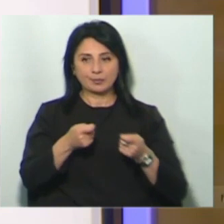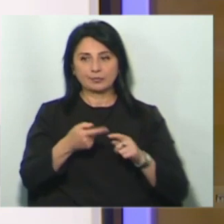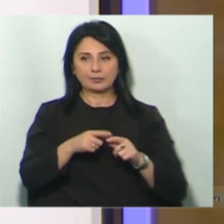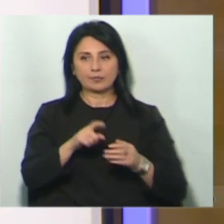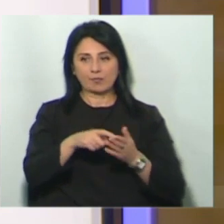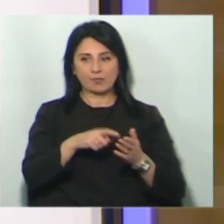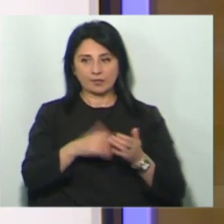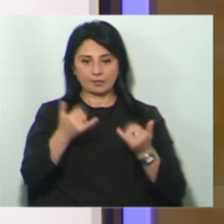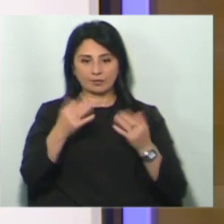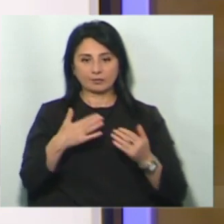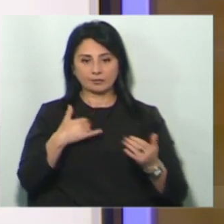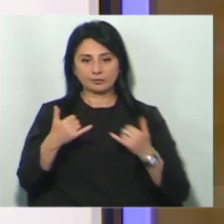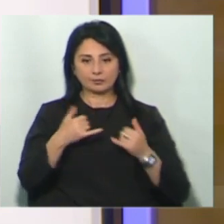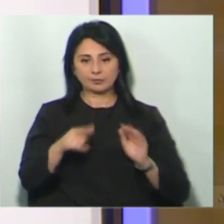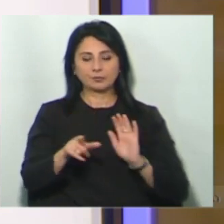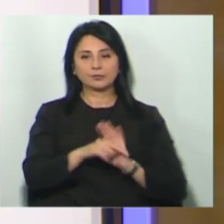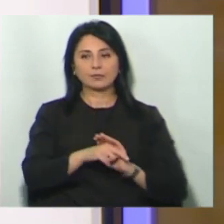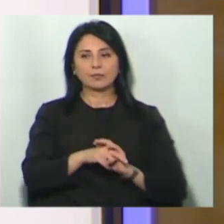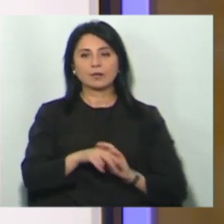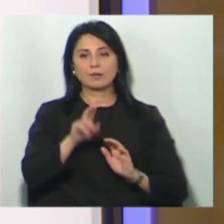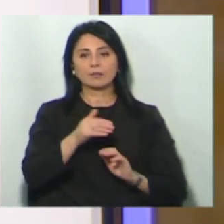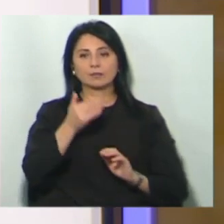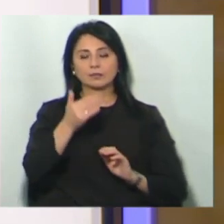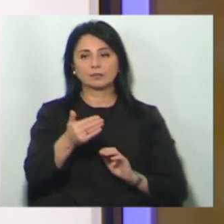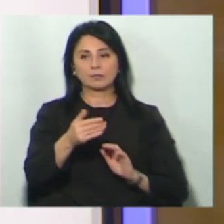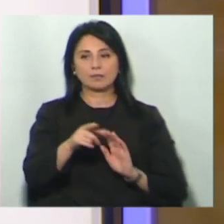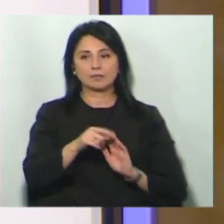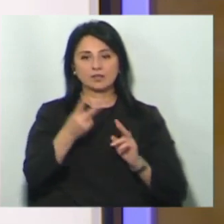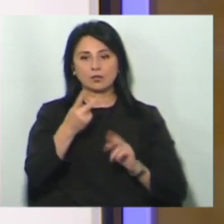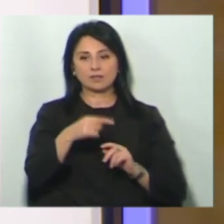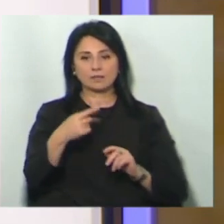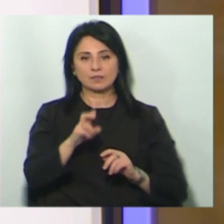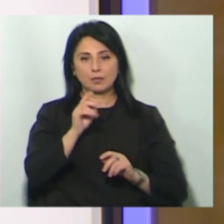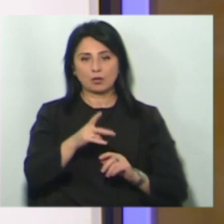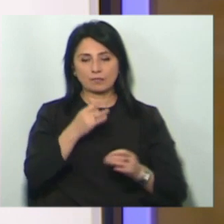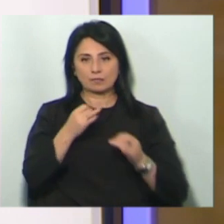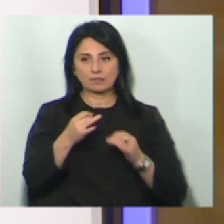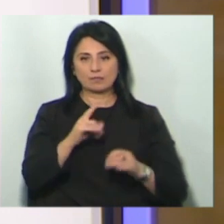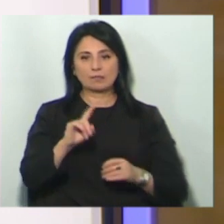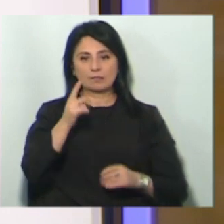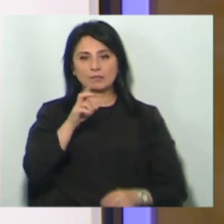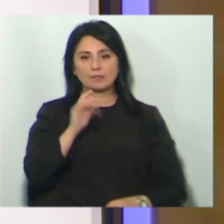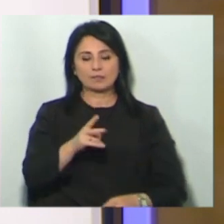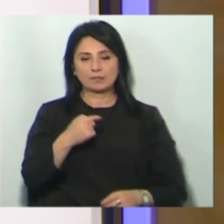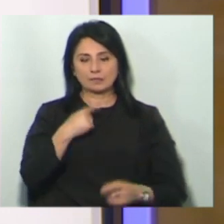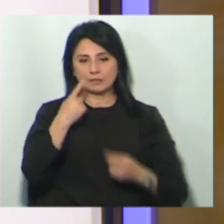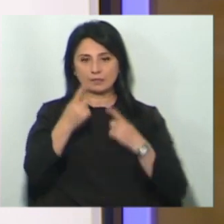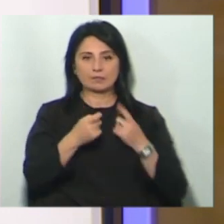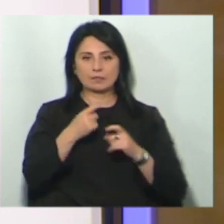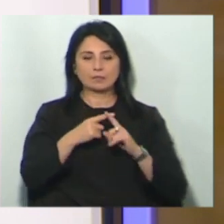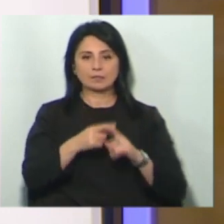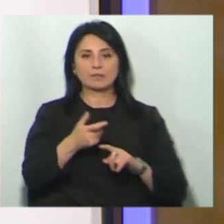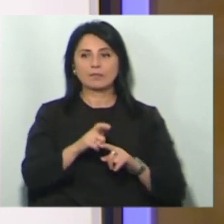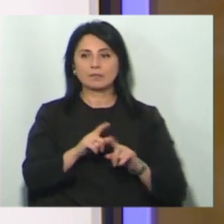ამას გავარკვევთ დღევანდელ ჩვენ სტუმრებთან ერთად და მათთან ორ სხვადასხვა ბლოკში ვისაუბრებთ. Პირველი ბლოკი ჩვენი გადაცემის